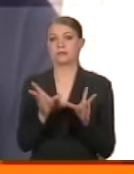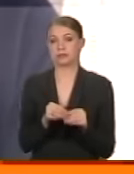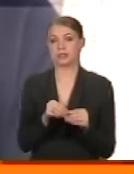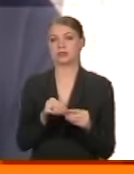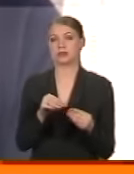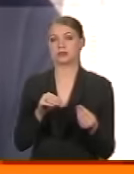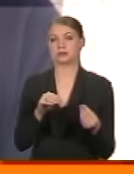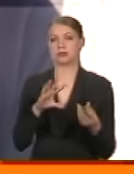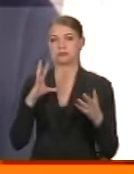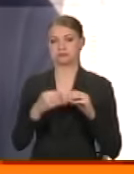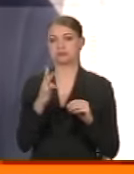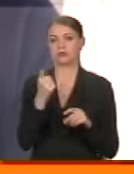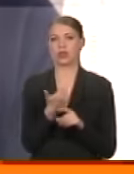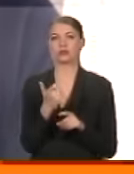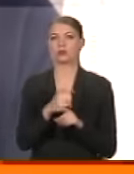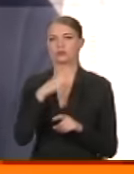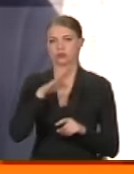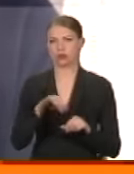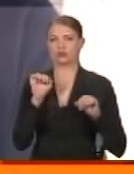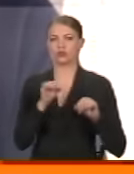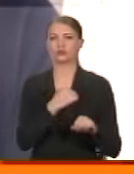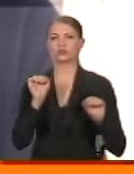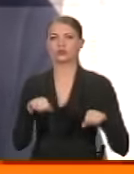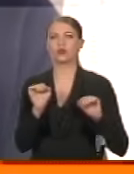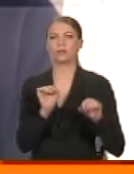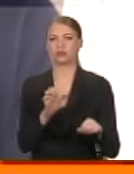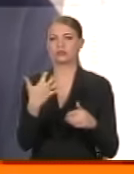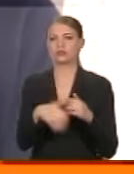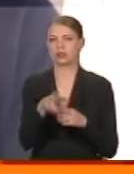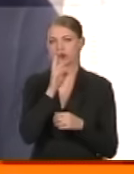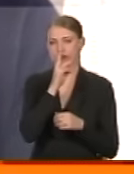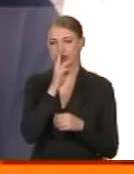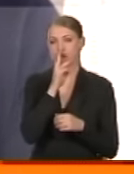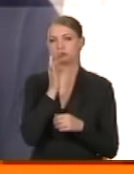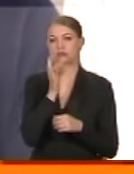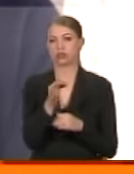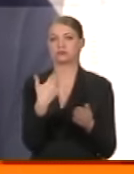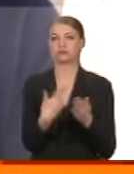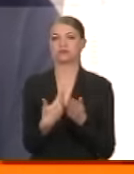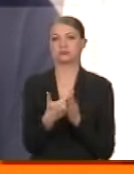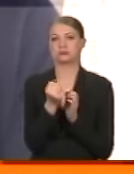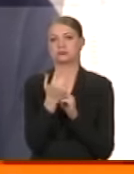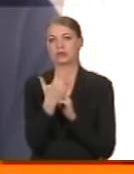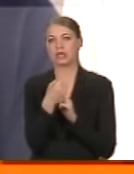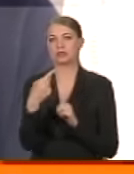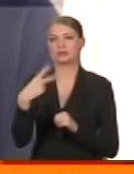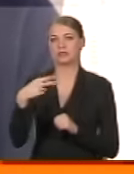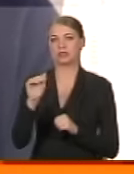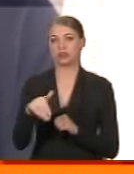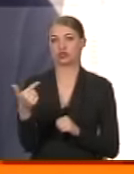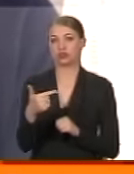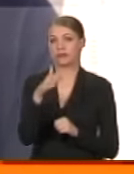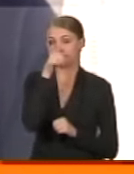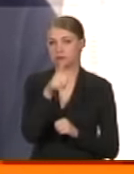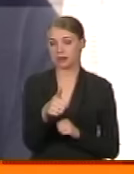вийти на достатньо обороноспособну армію зі середньою заробітною платою, скажімо, в районі 15-20 тисяч